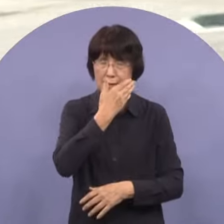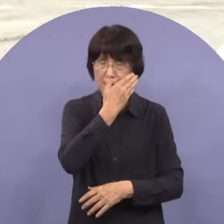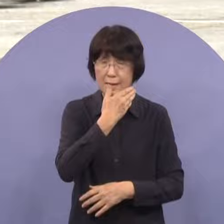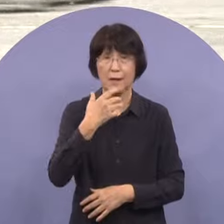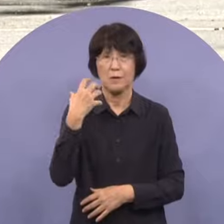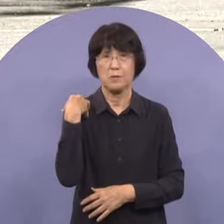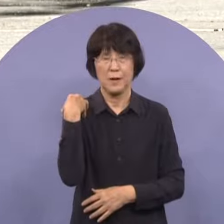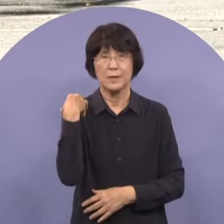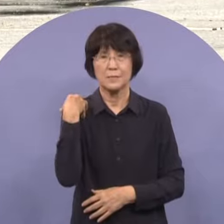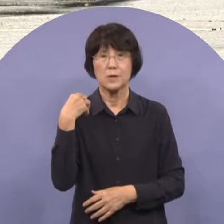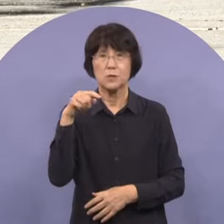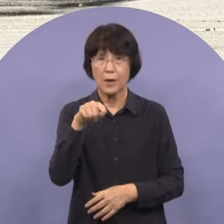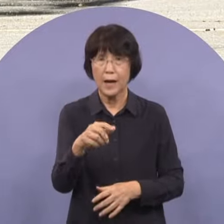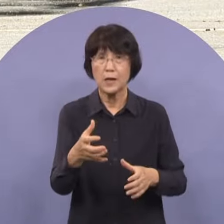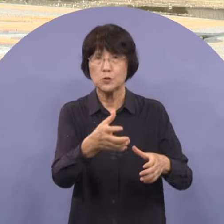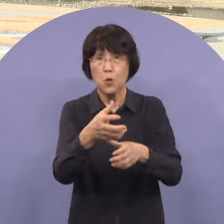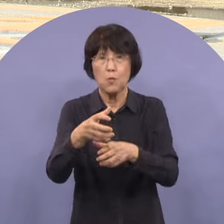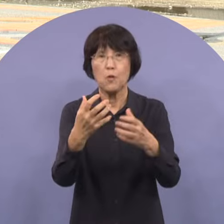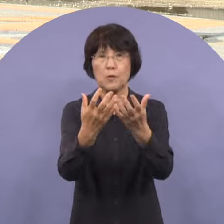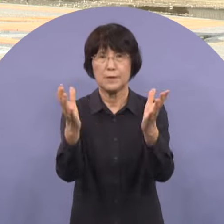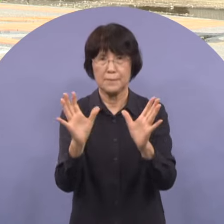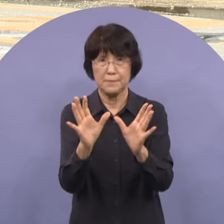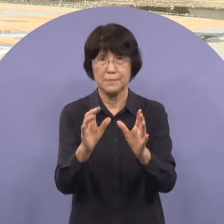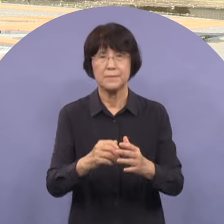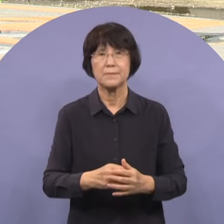を担う消防団。